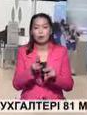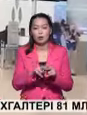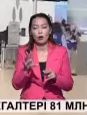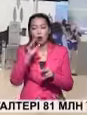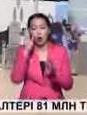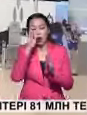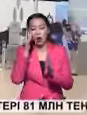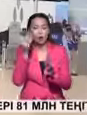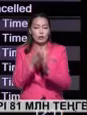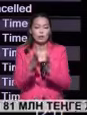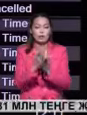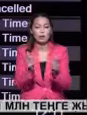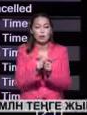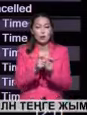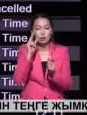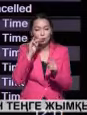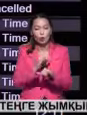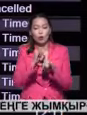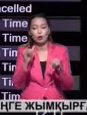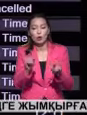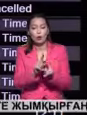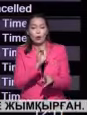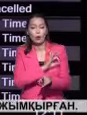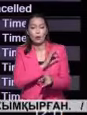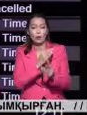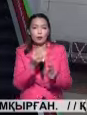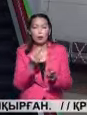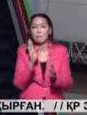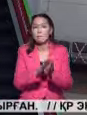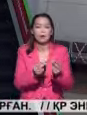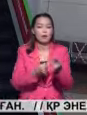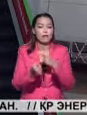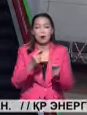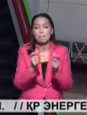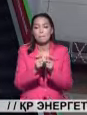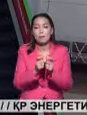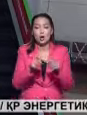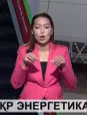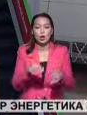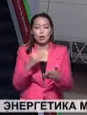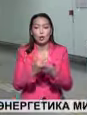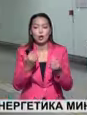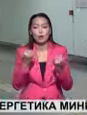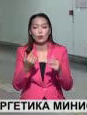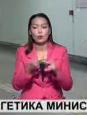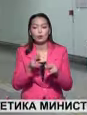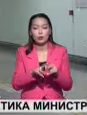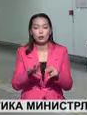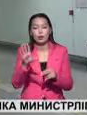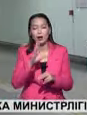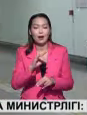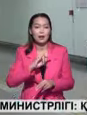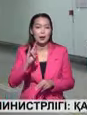көрінеді. Билеттерді жолаушылар санынан асыра саудалайды, одан қалса қайтарымсыз билет дегенді шығарған. Халық әбден қажыды, ал алпауыт